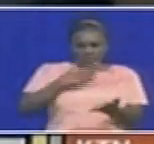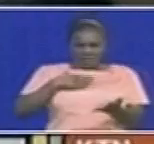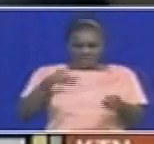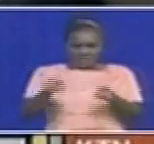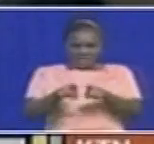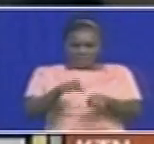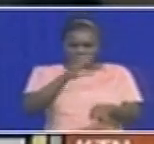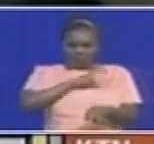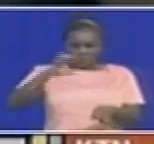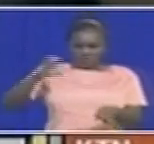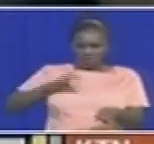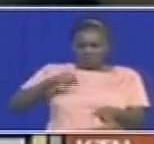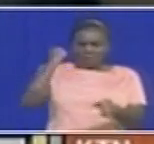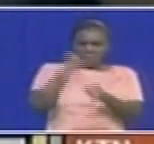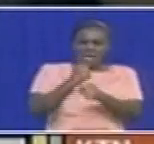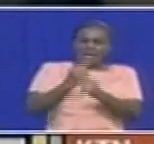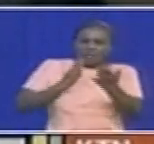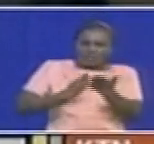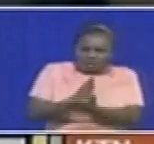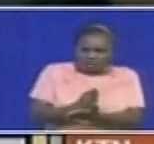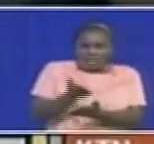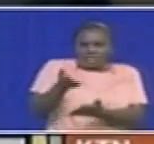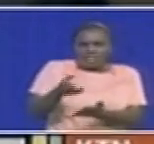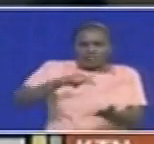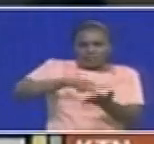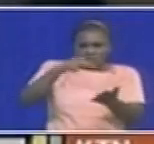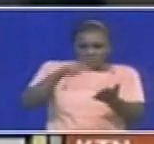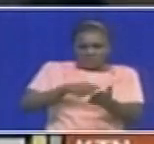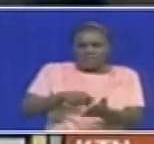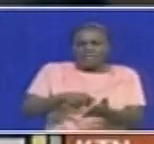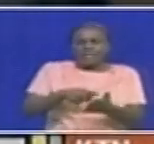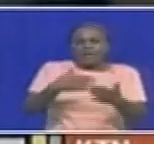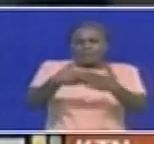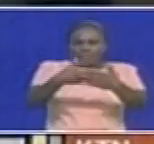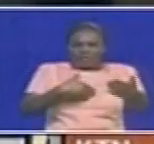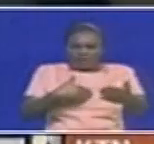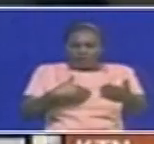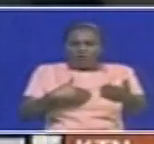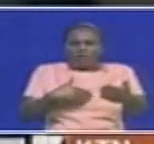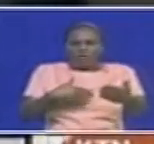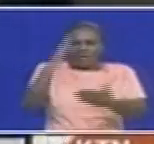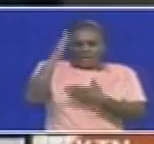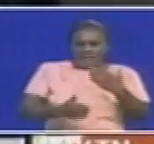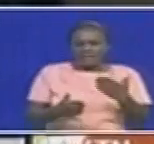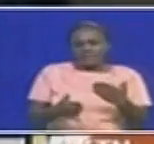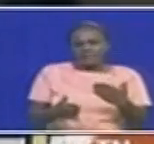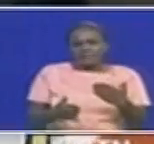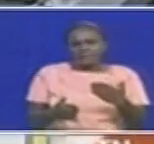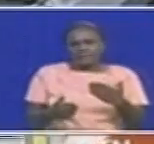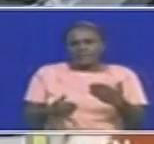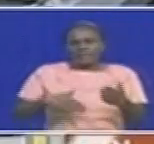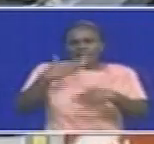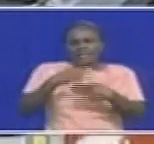are working to ensure that this policy is in place before the end of next